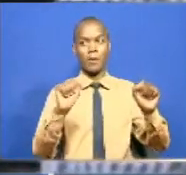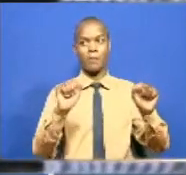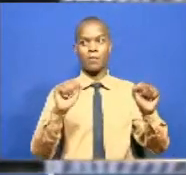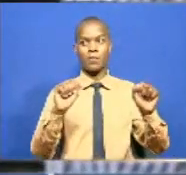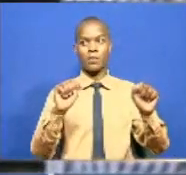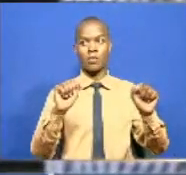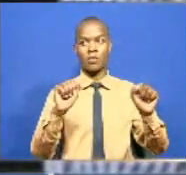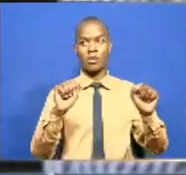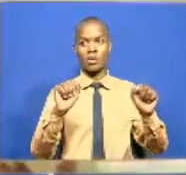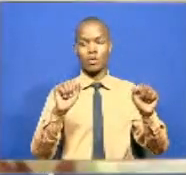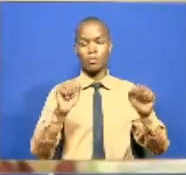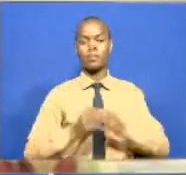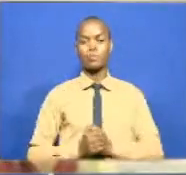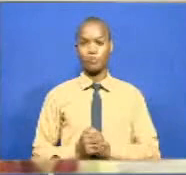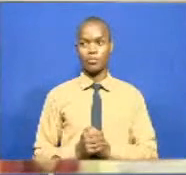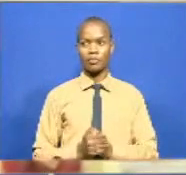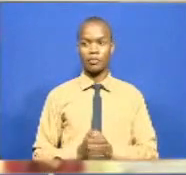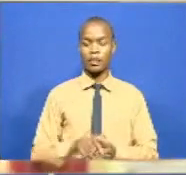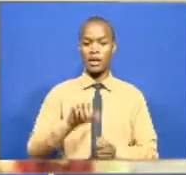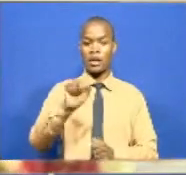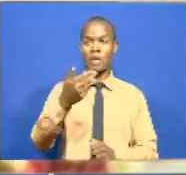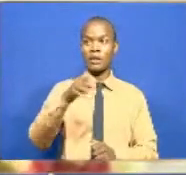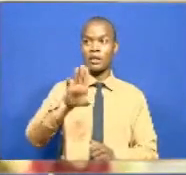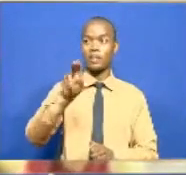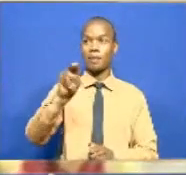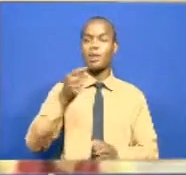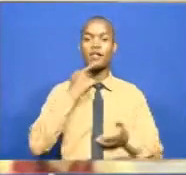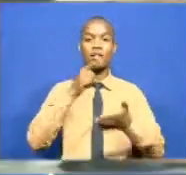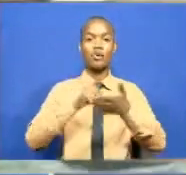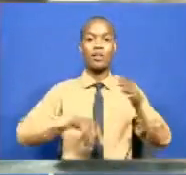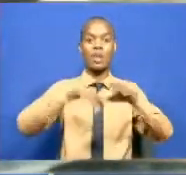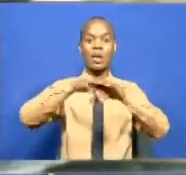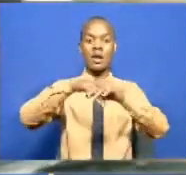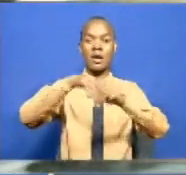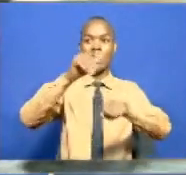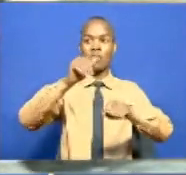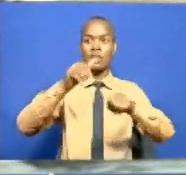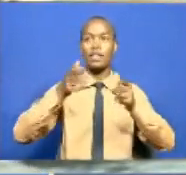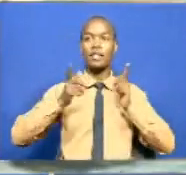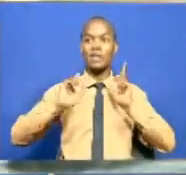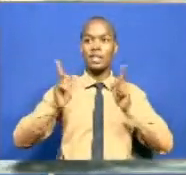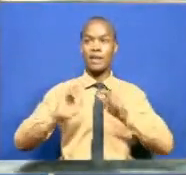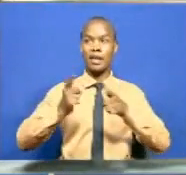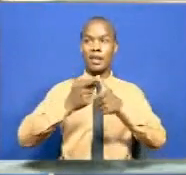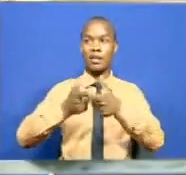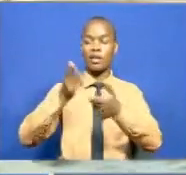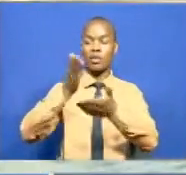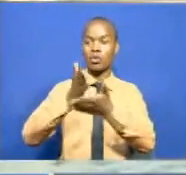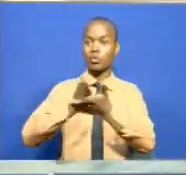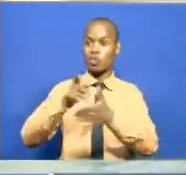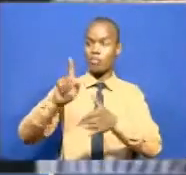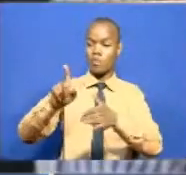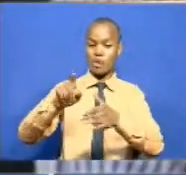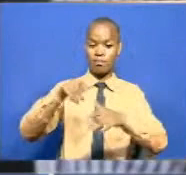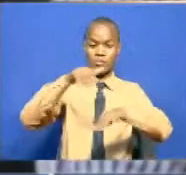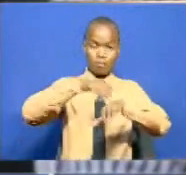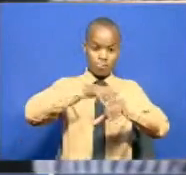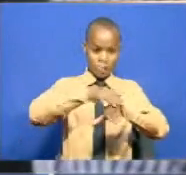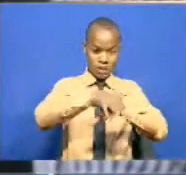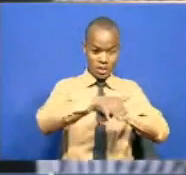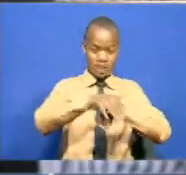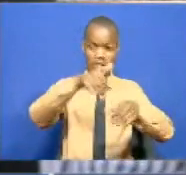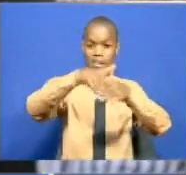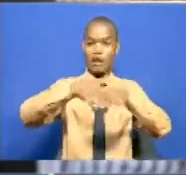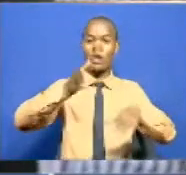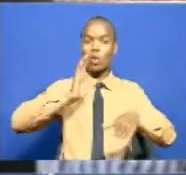maana ilikuwa imekwama pale. Shaban says he stepped out of the truck to alert the coxswain before his truck slid and plunged into the ocean. Kwa hiyo pale